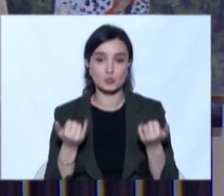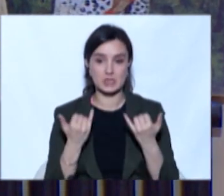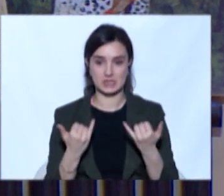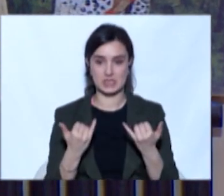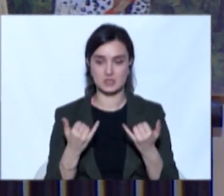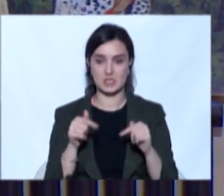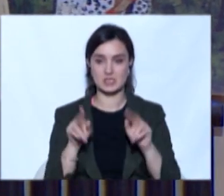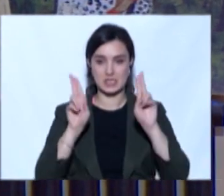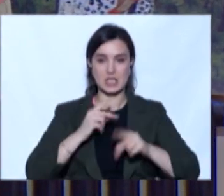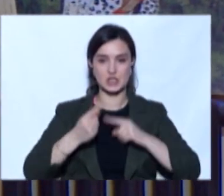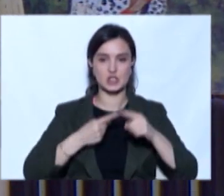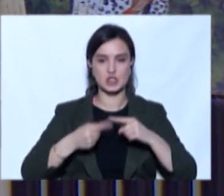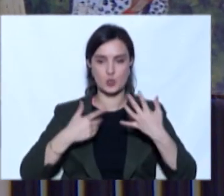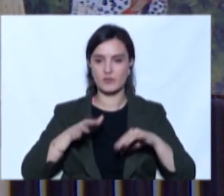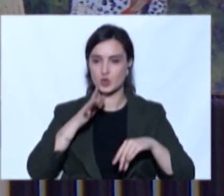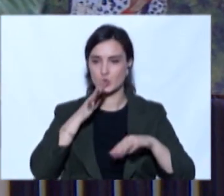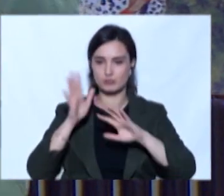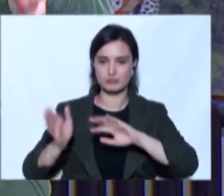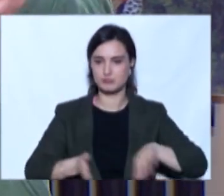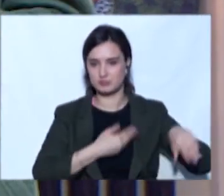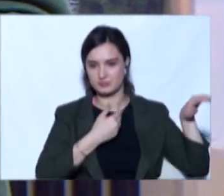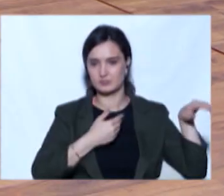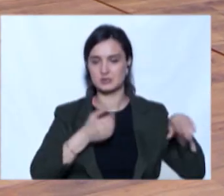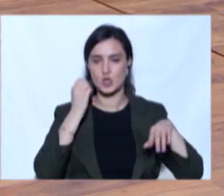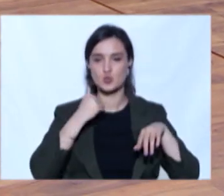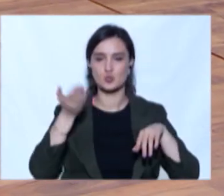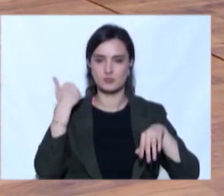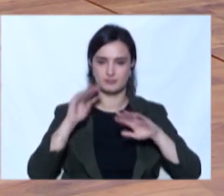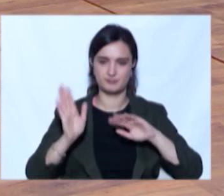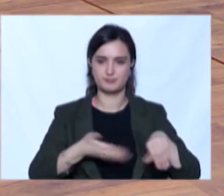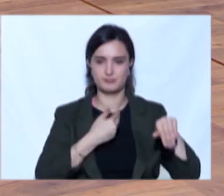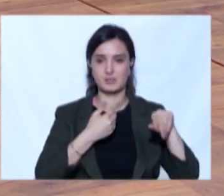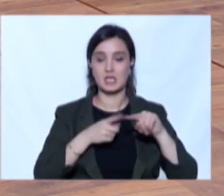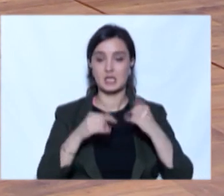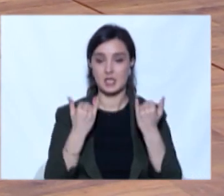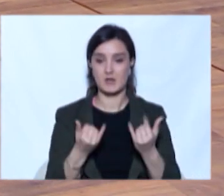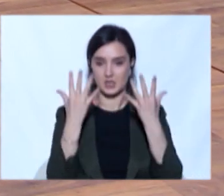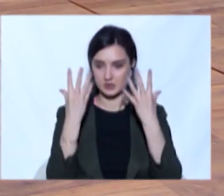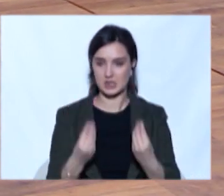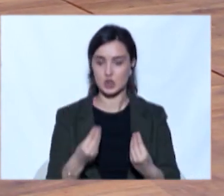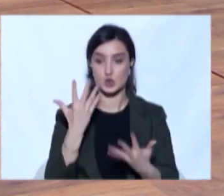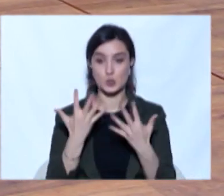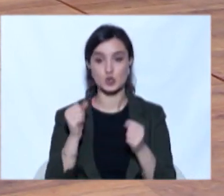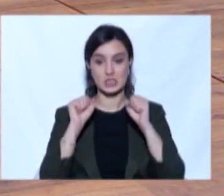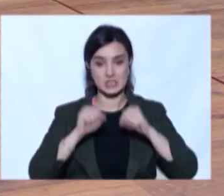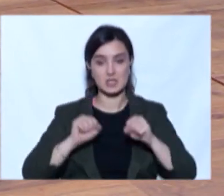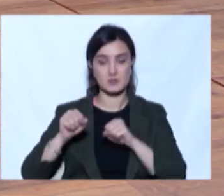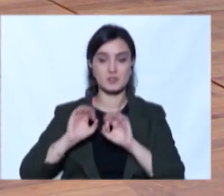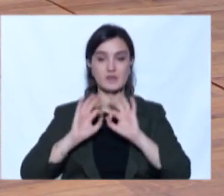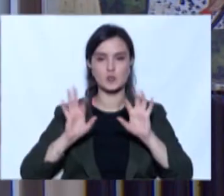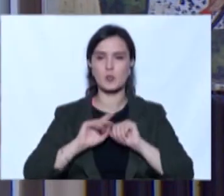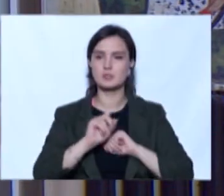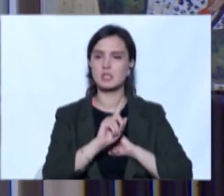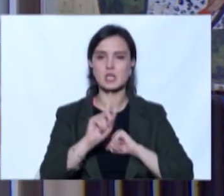ეს ტრადიცია უკვე დროს არის დრო წარსულს ჩაბარდა და დღევანდელ დღეს თუ შესაძლებლობებზე თუ ვისაუბროთ